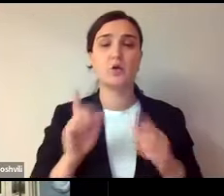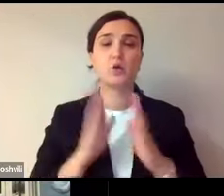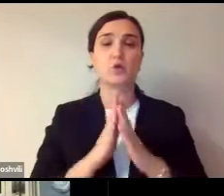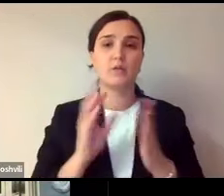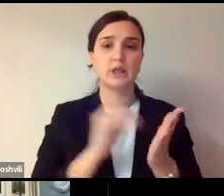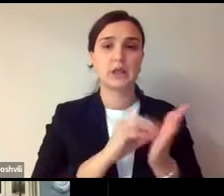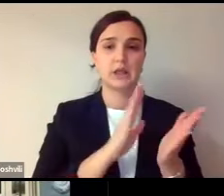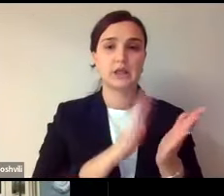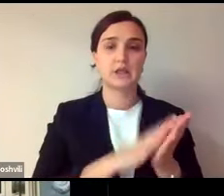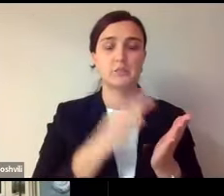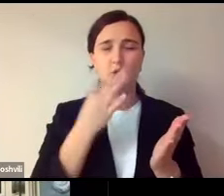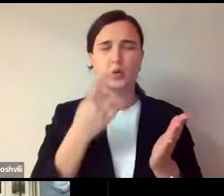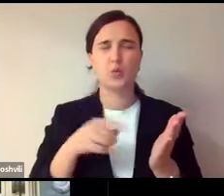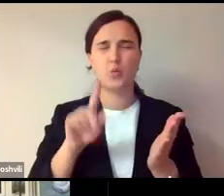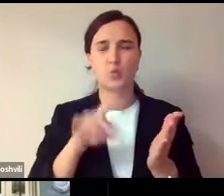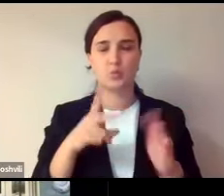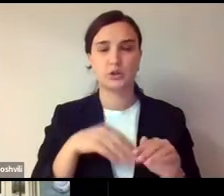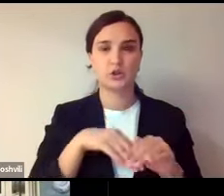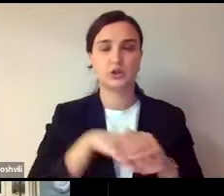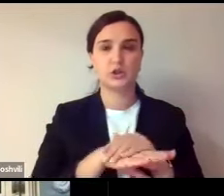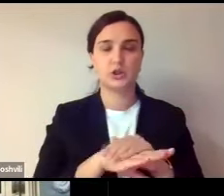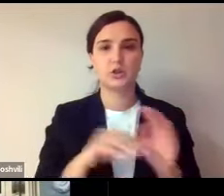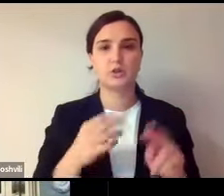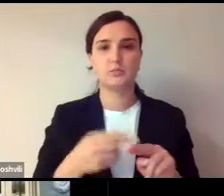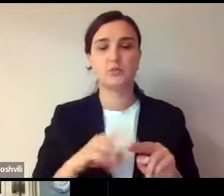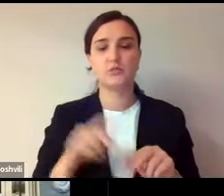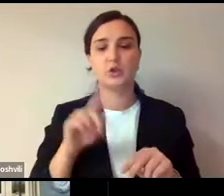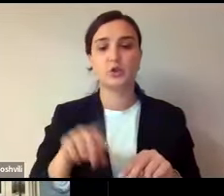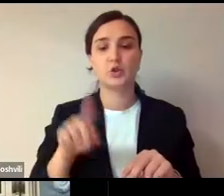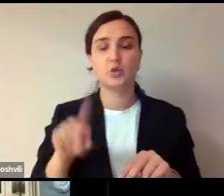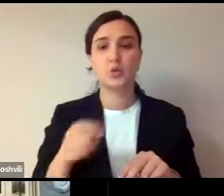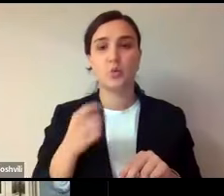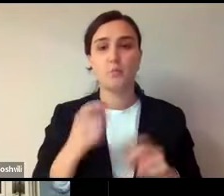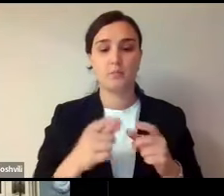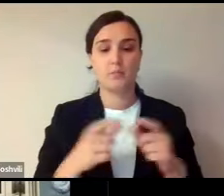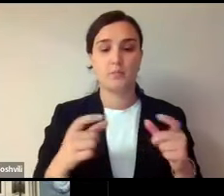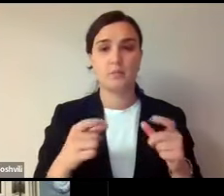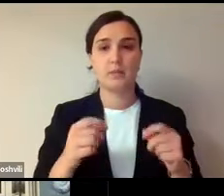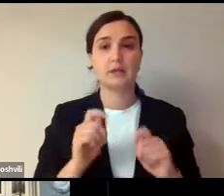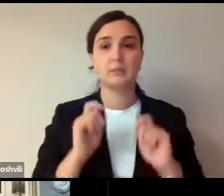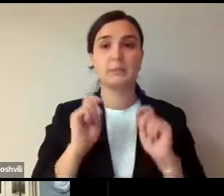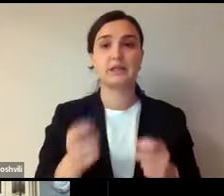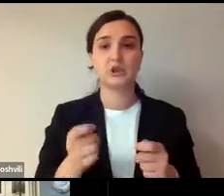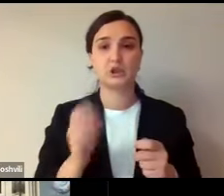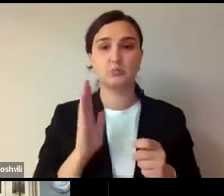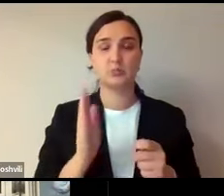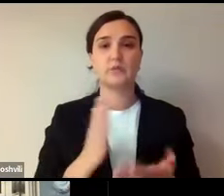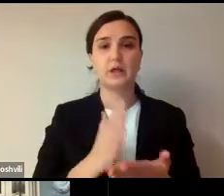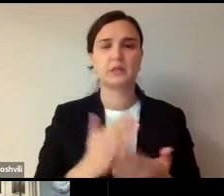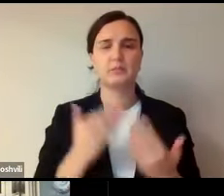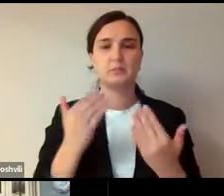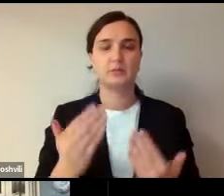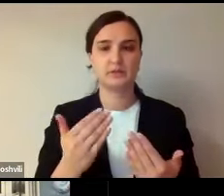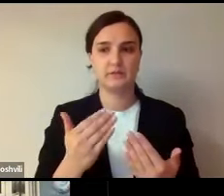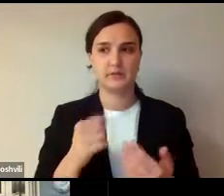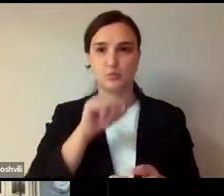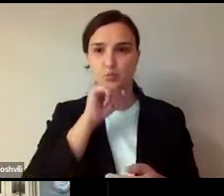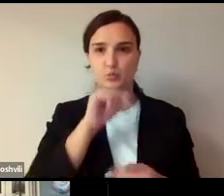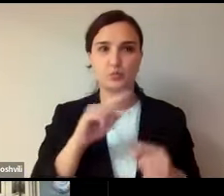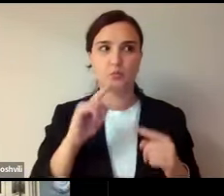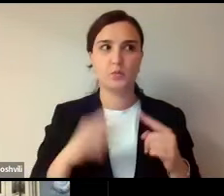მერე ის ნომერი შეინახოს, იმიტომ რომ ის ნომერი რა ნომერსაც მიანიჭებენ, არის მისთვის გასაღები, რომ